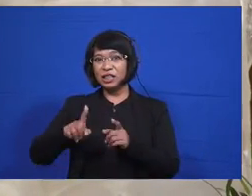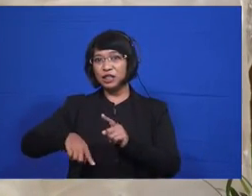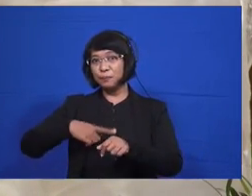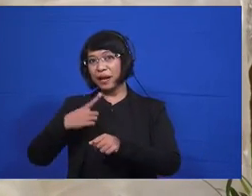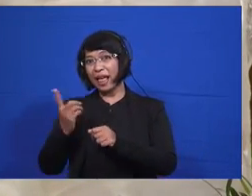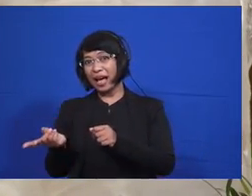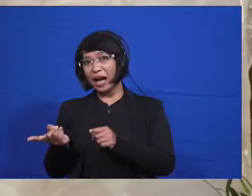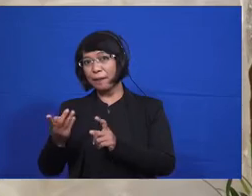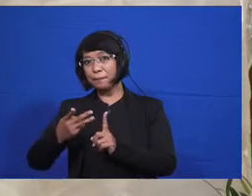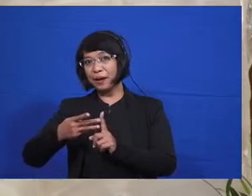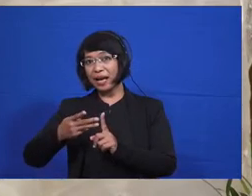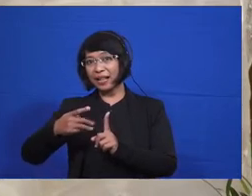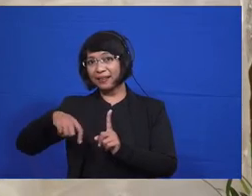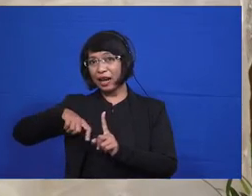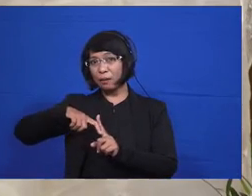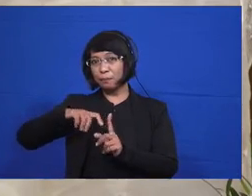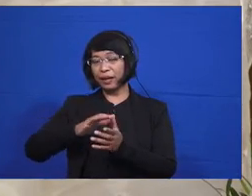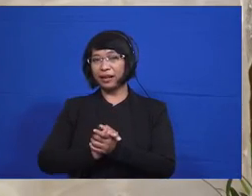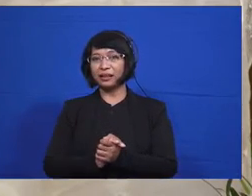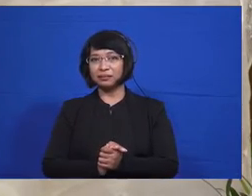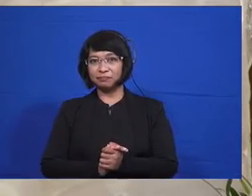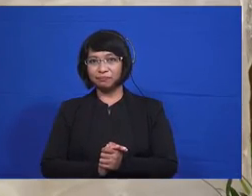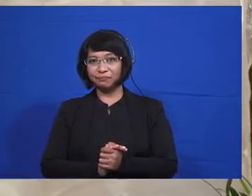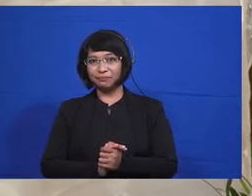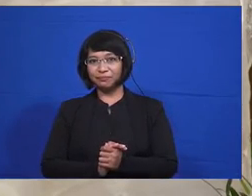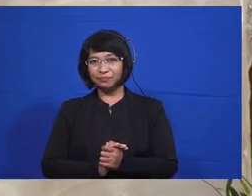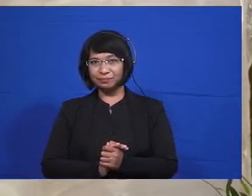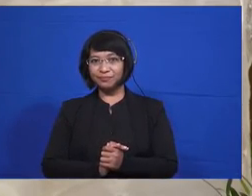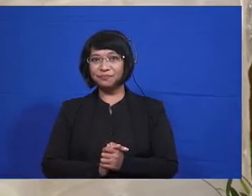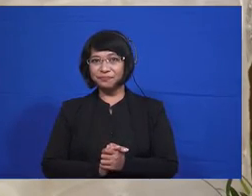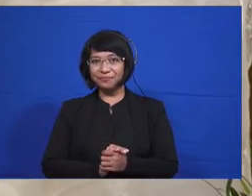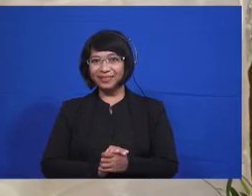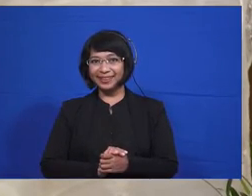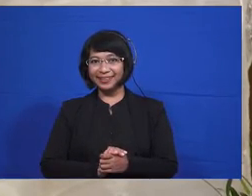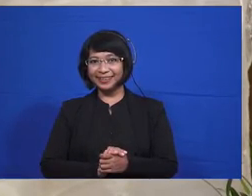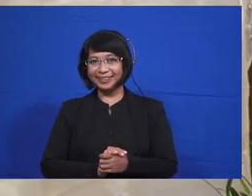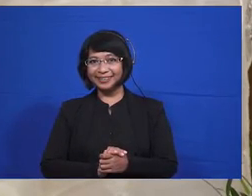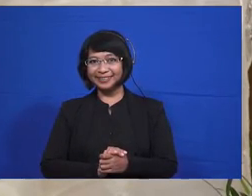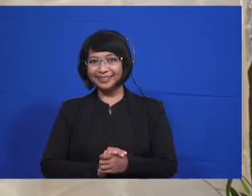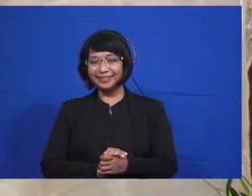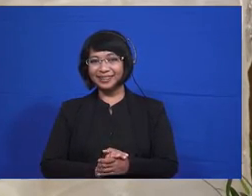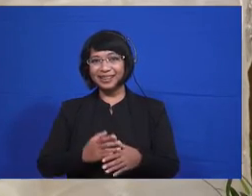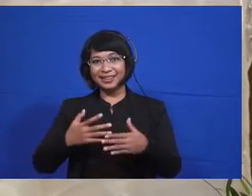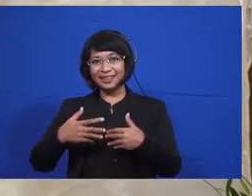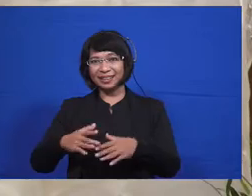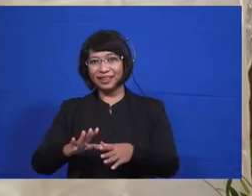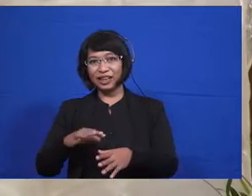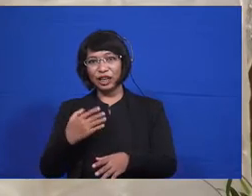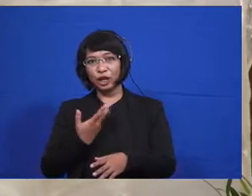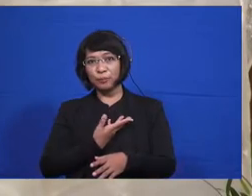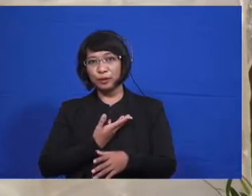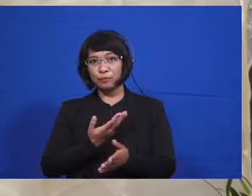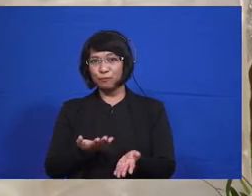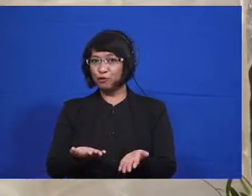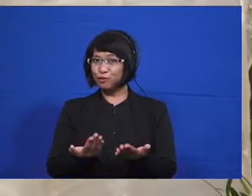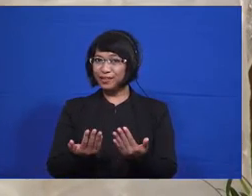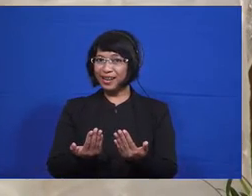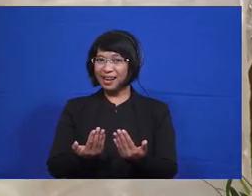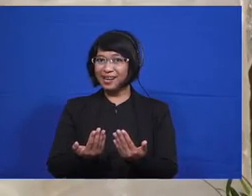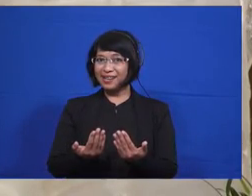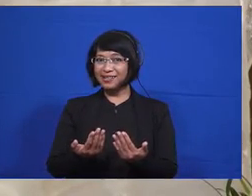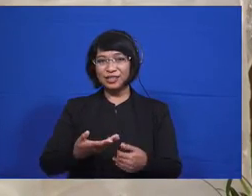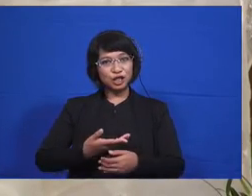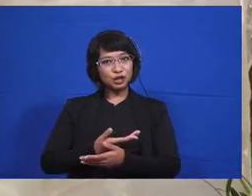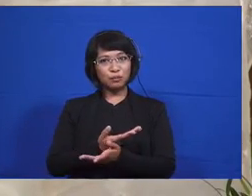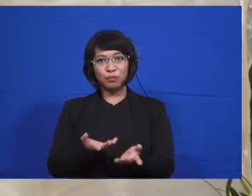Para frater among tamu akan membantu untuk mengarahkan. Setelah itu kami mengundang para tamu undangan